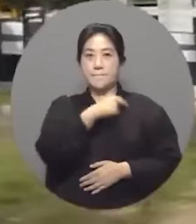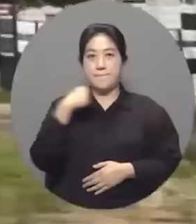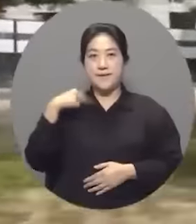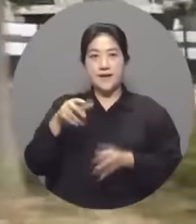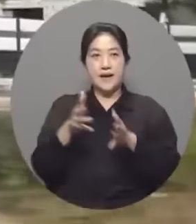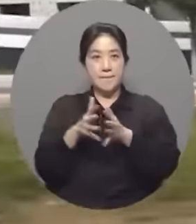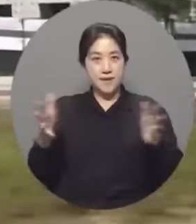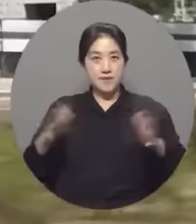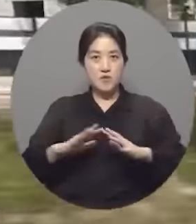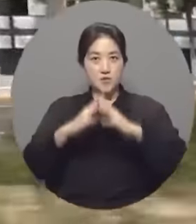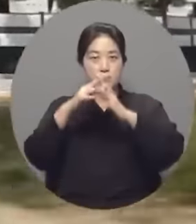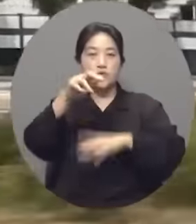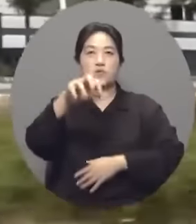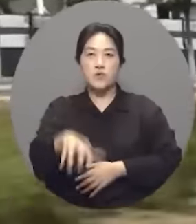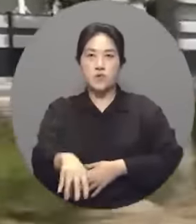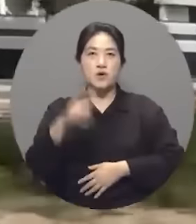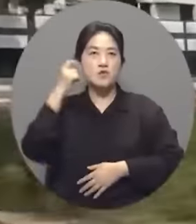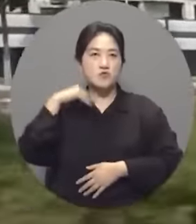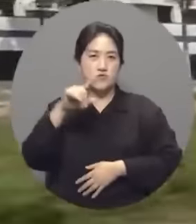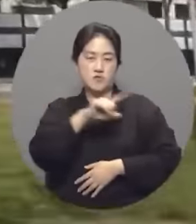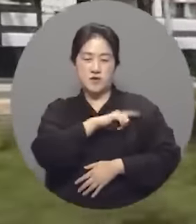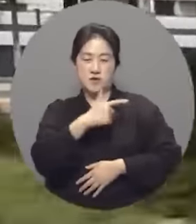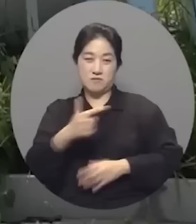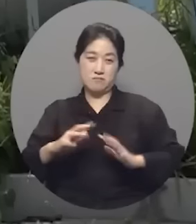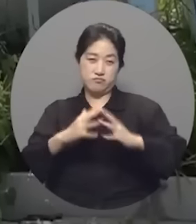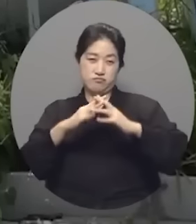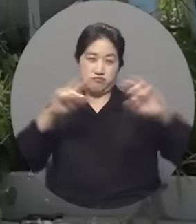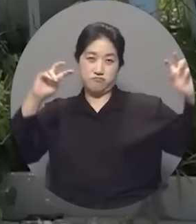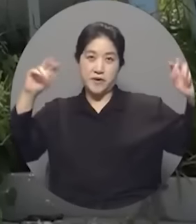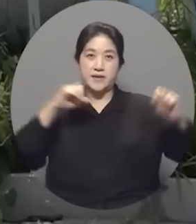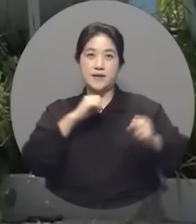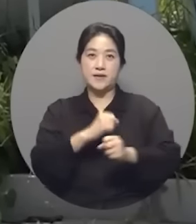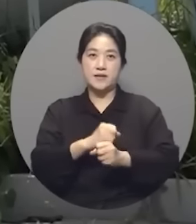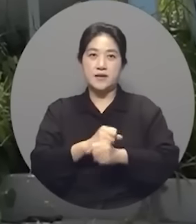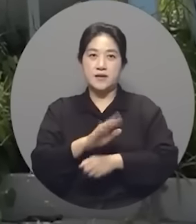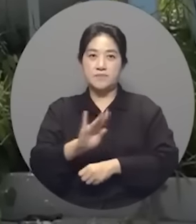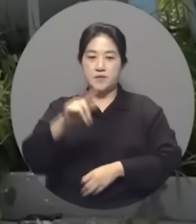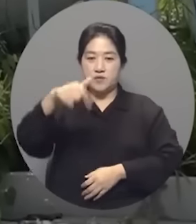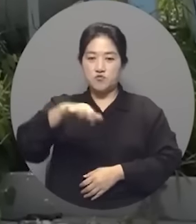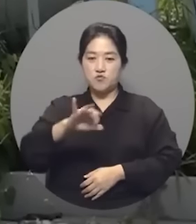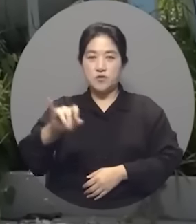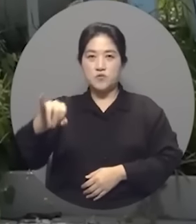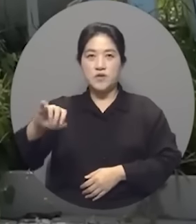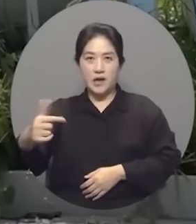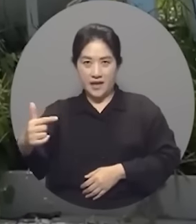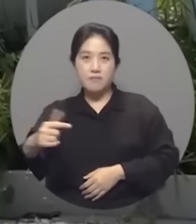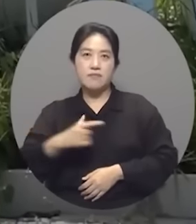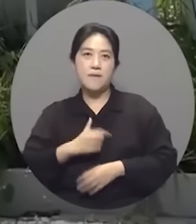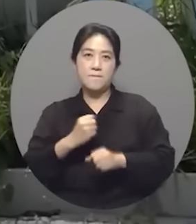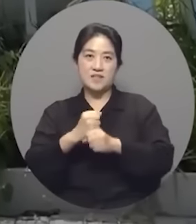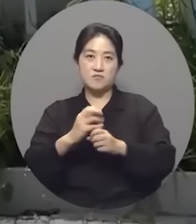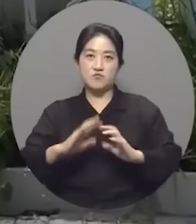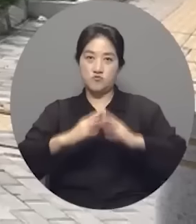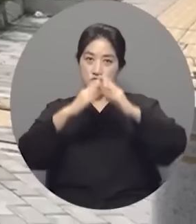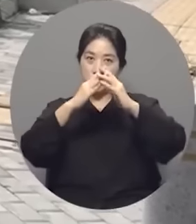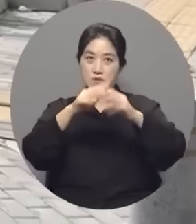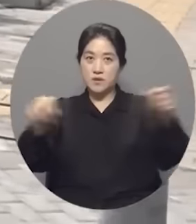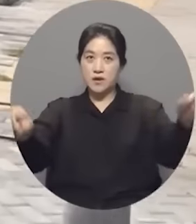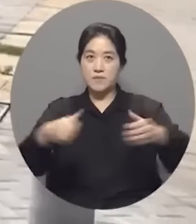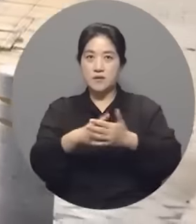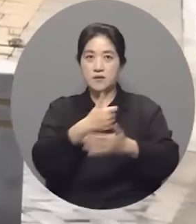아파트 건설현장 중국 최대 부동산 개발 업체 비구 위안이 짓고 있는 아파트입니다 공사장 앞에는